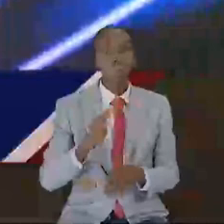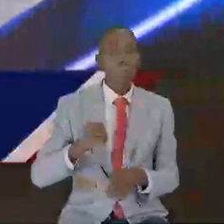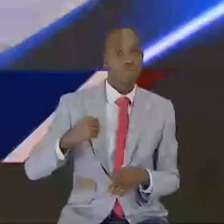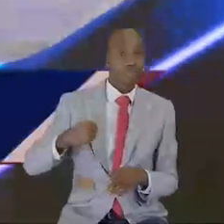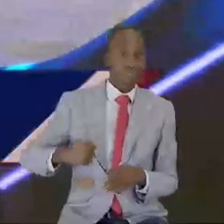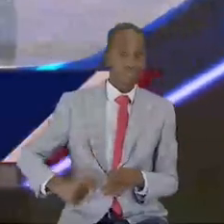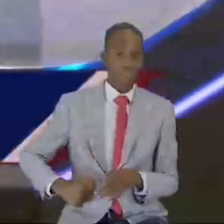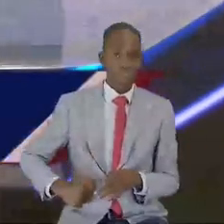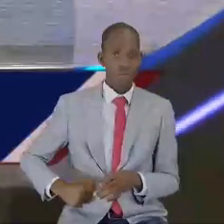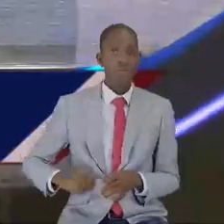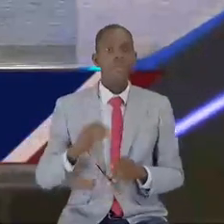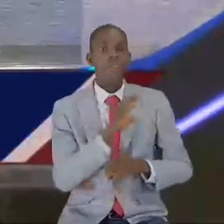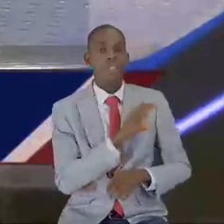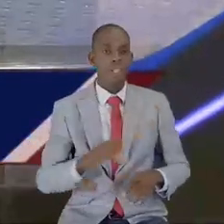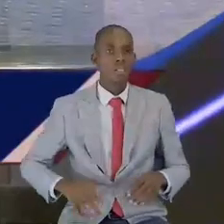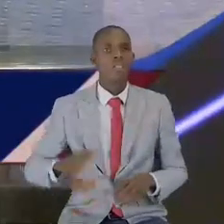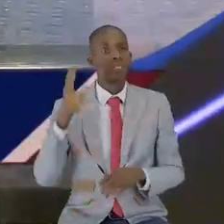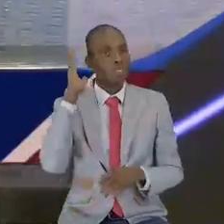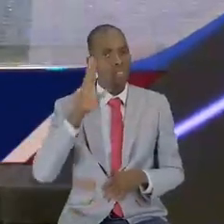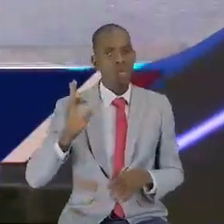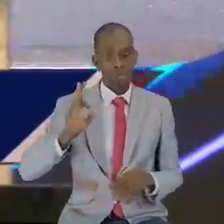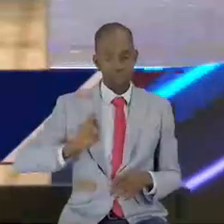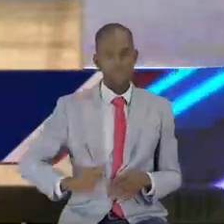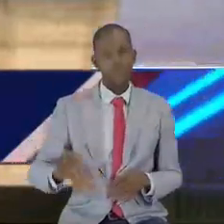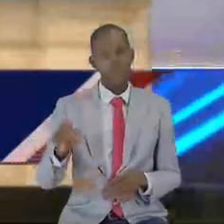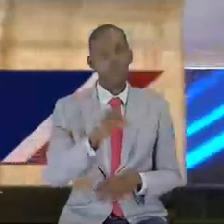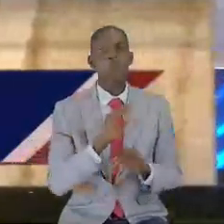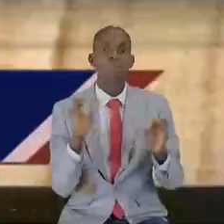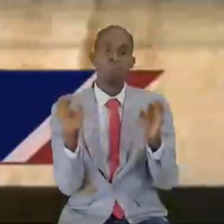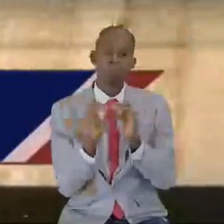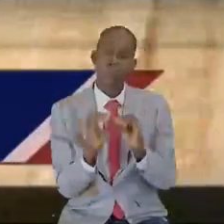faites circoncire, Christ ne vous servira de rien.